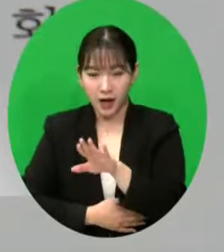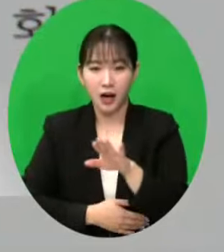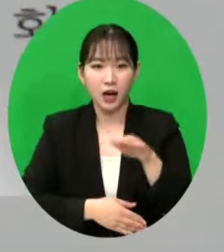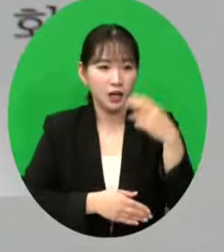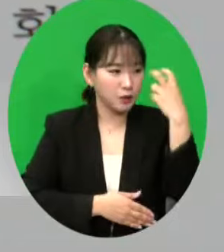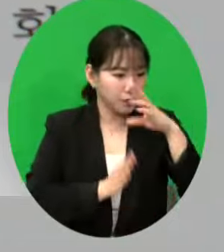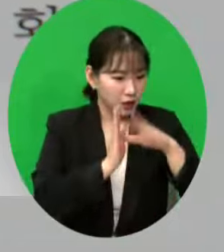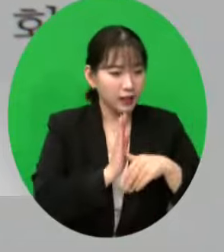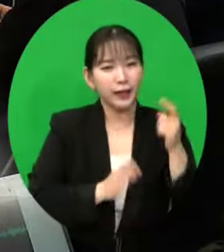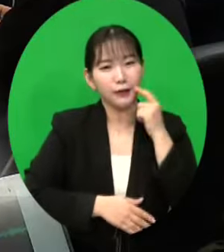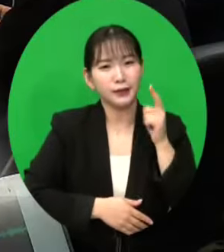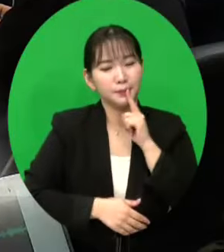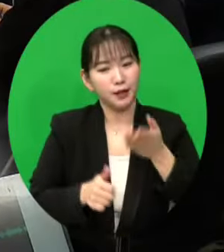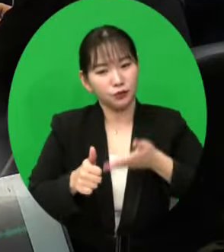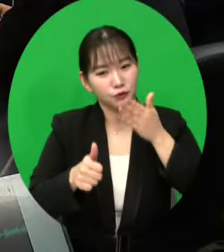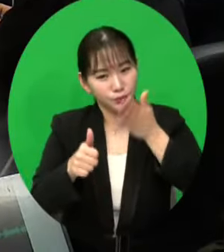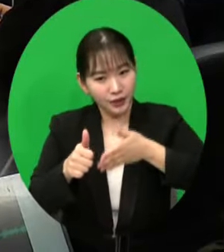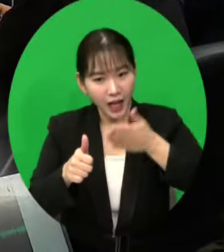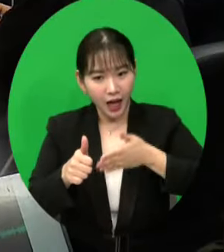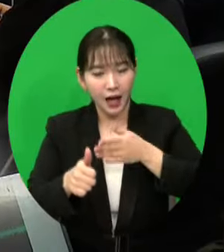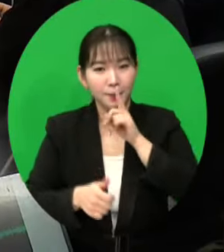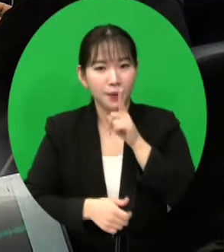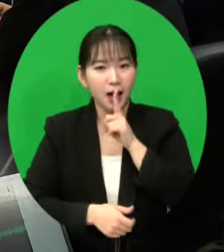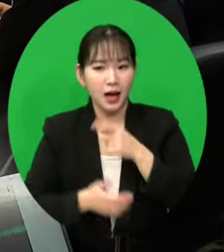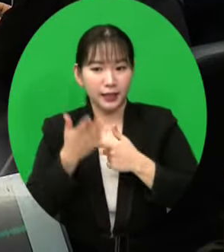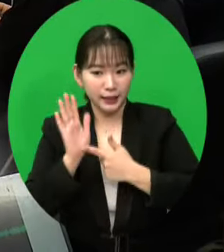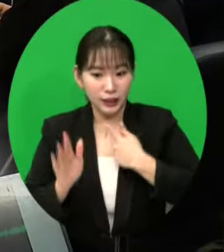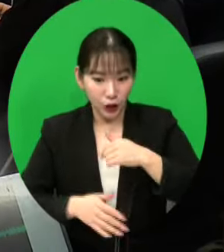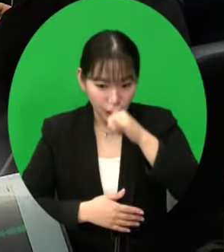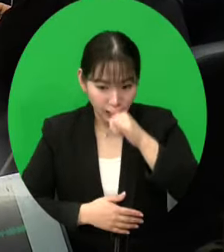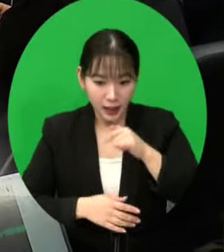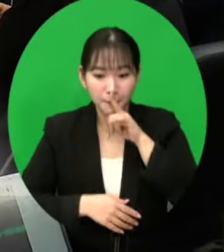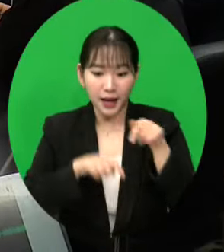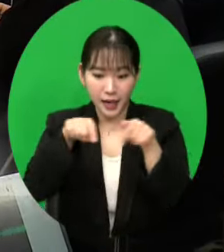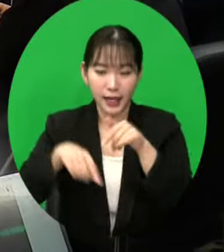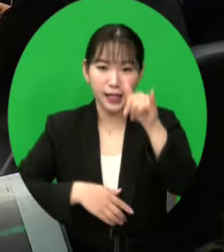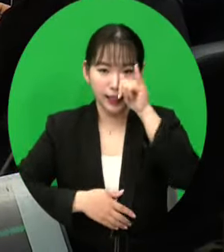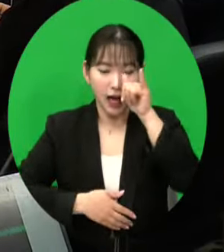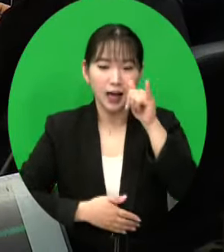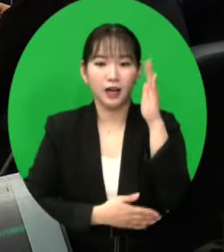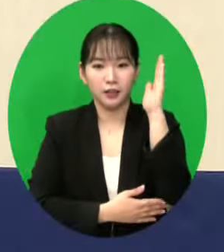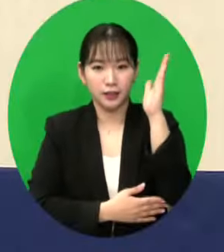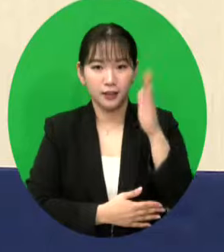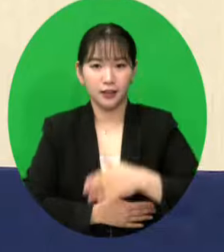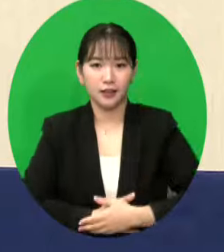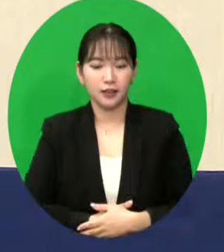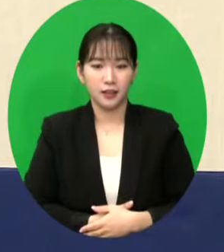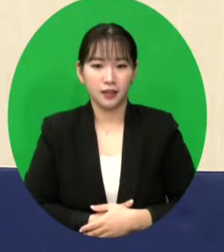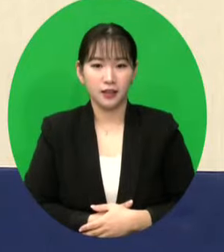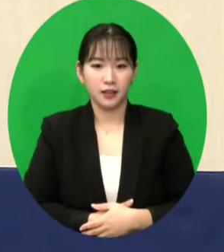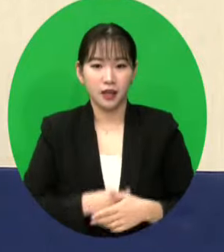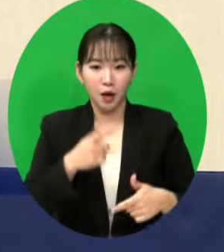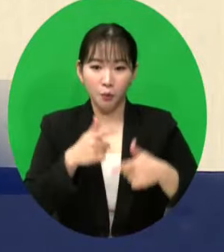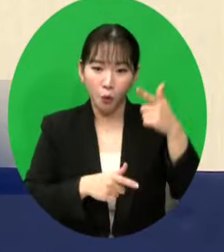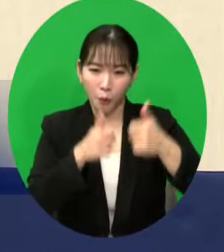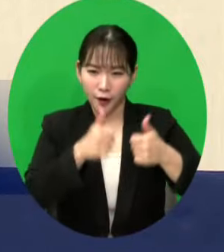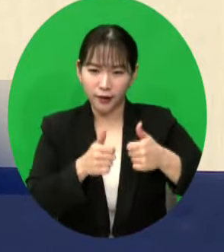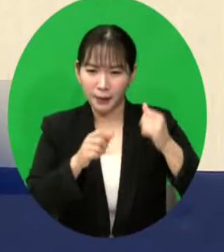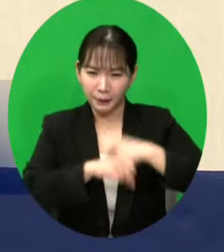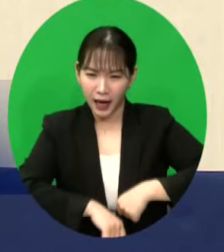여론조사에서 거짓말을 유도하는 발언을 했다는 녹취를 확보했다고도 밝혔습니다. 목포 경선이